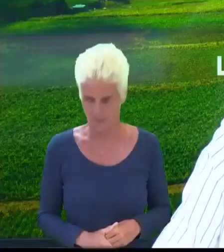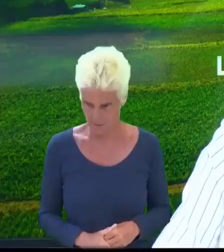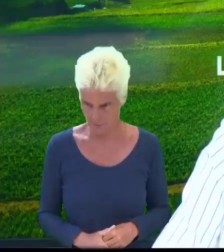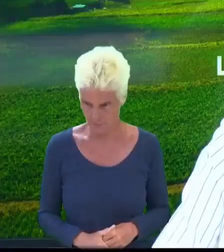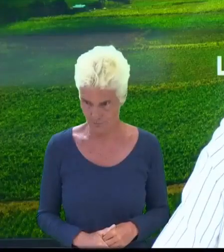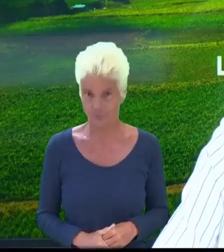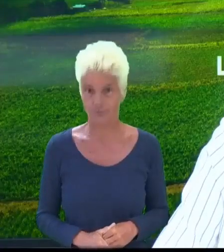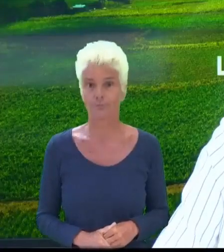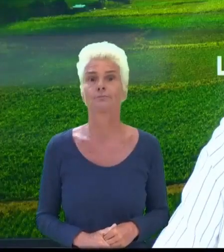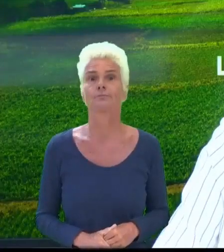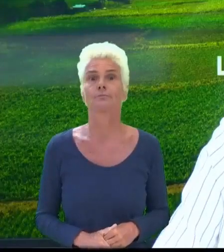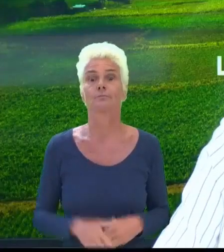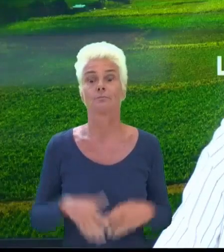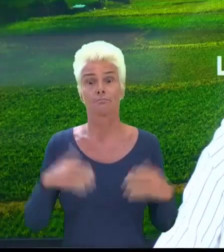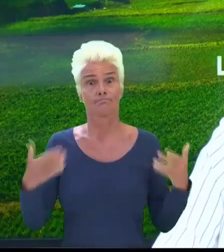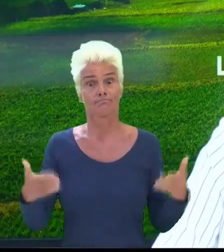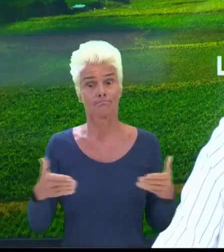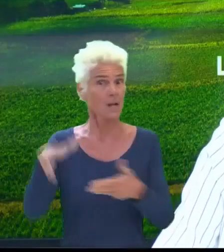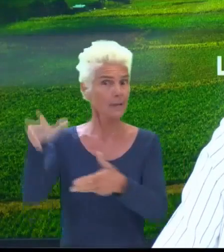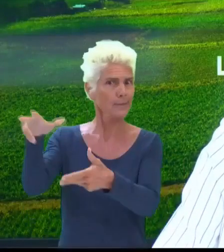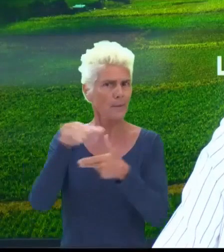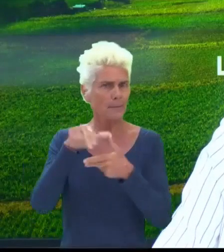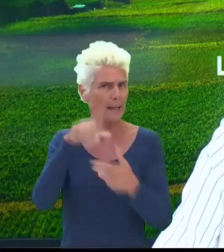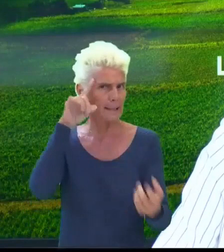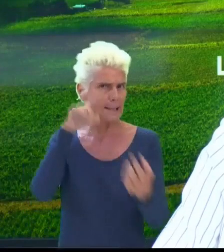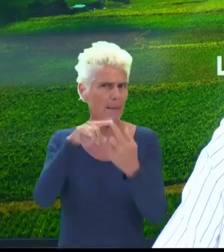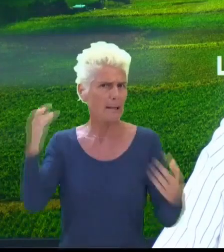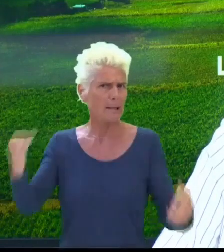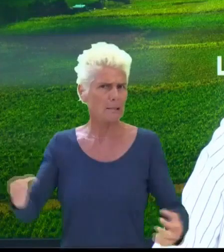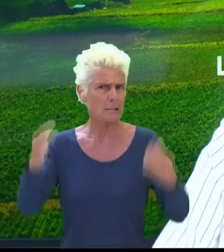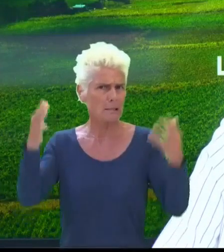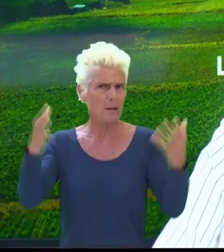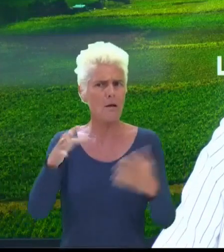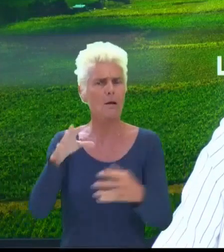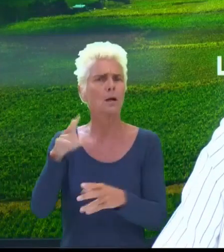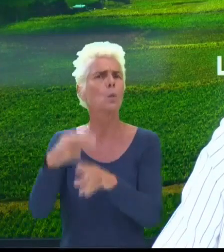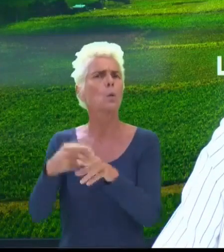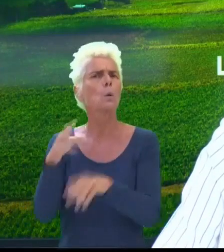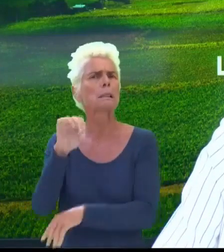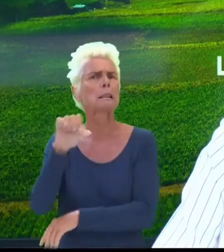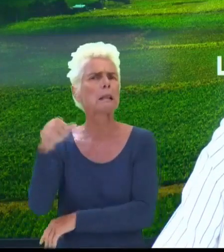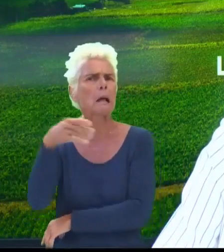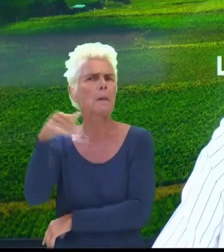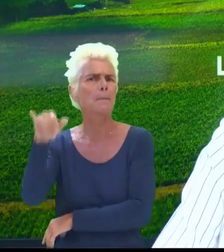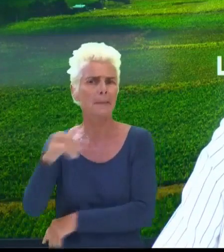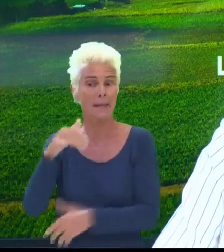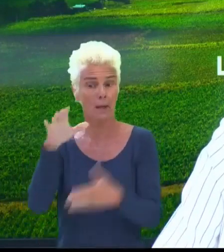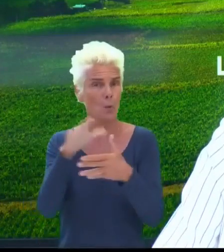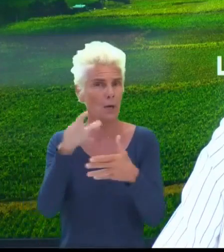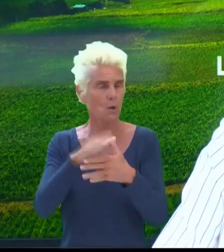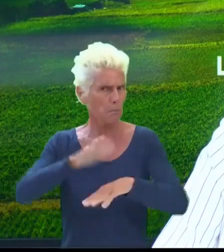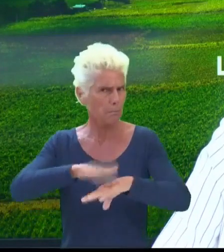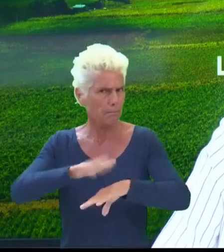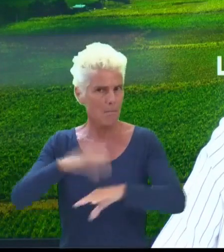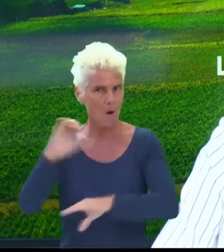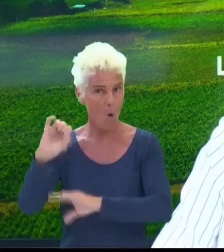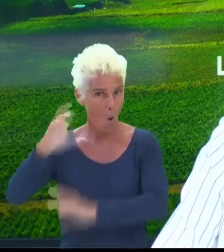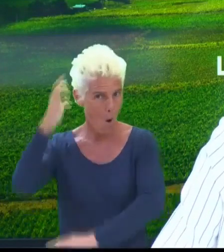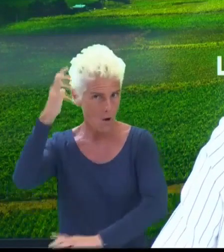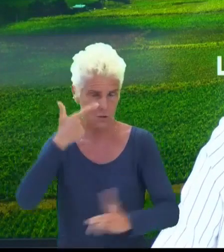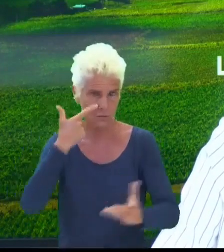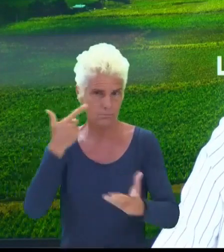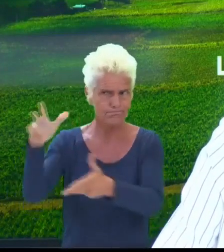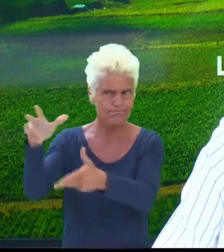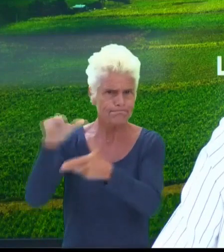actualité à l'approche de la tempête Tami la Guadeloupe est désormais pas passé en alerte orange cyclone